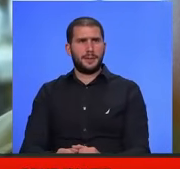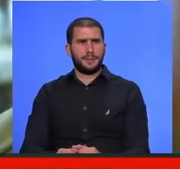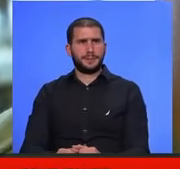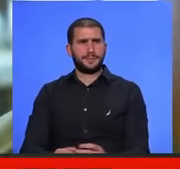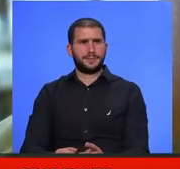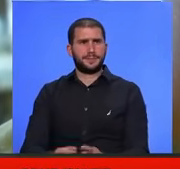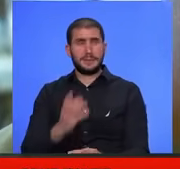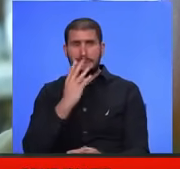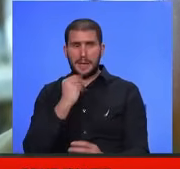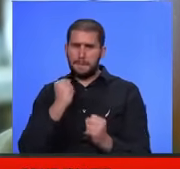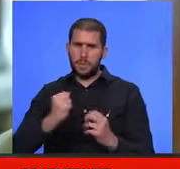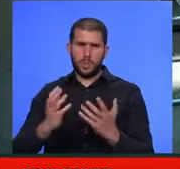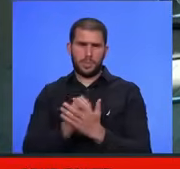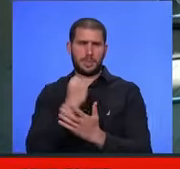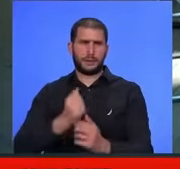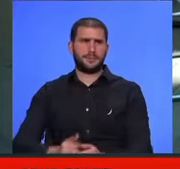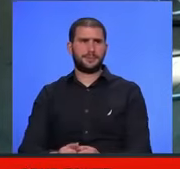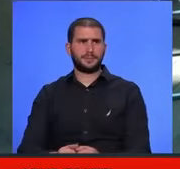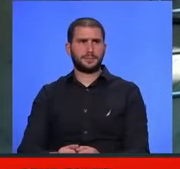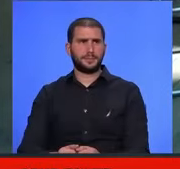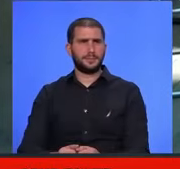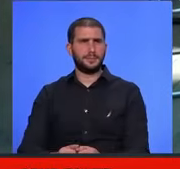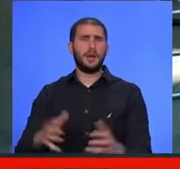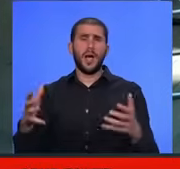าสต้องชนะแน่นอนอิสราเอล อ